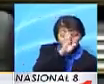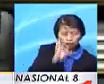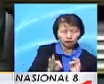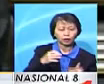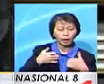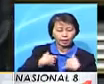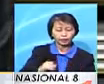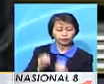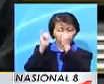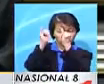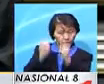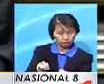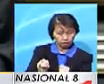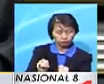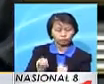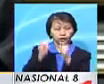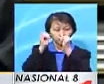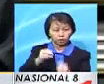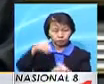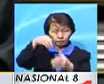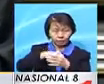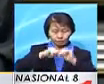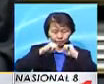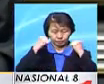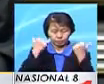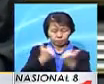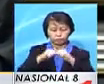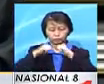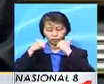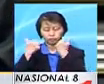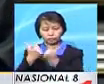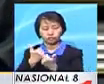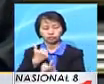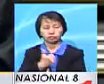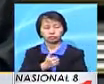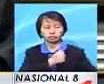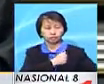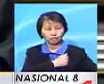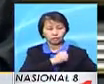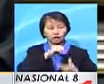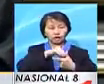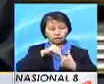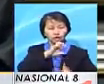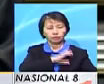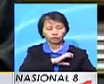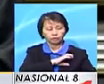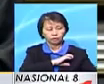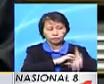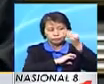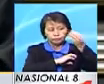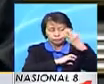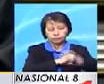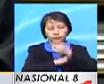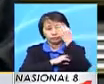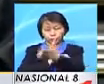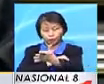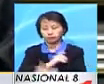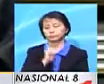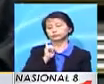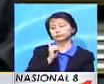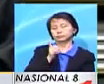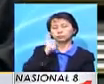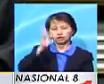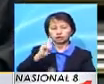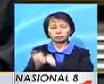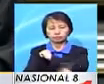individu yang berada dalam agensi-agensi penguatkuasaan berkenaan melakukan sebarang kebocoran maklumat, pasti tindakan